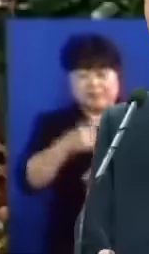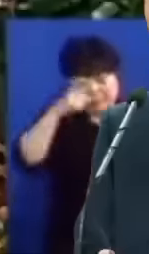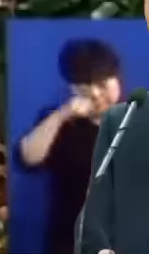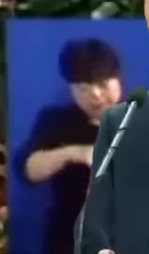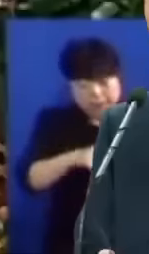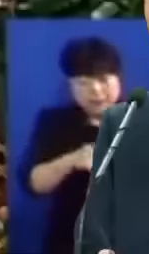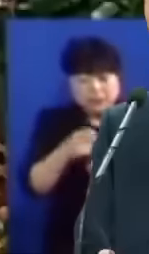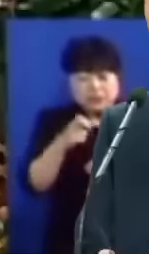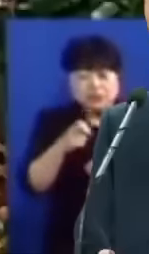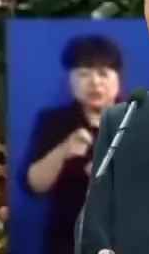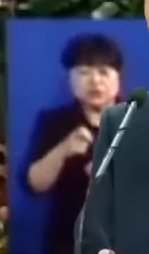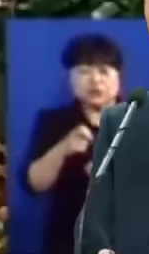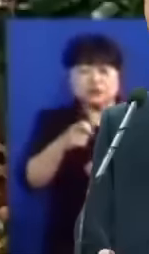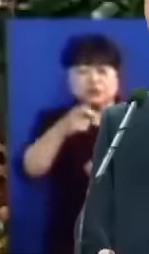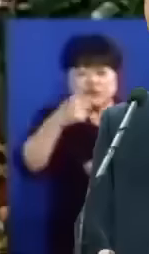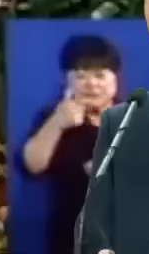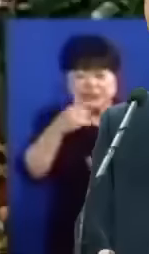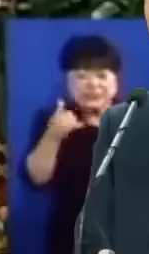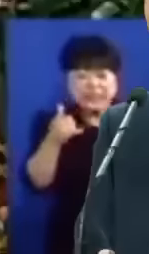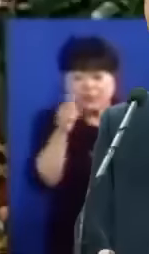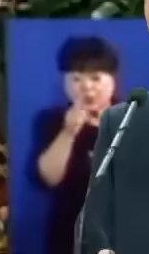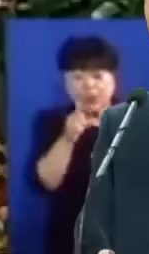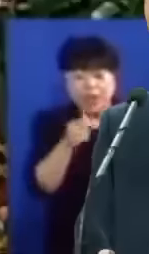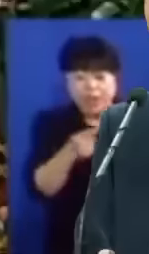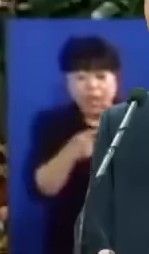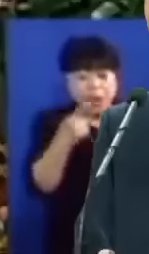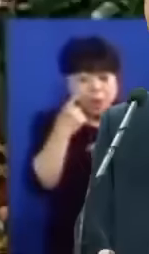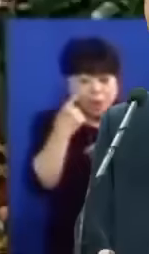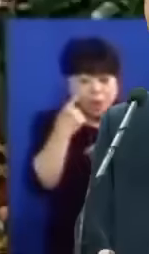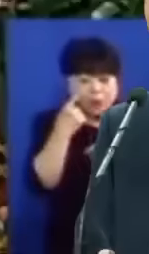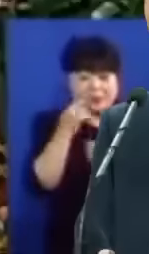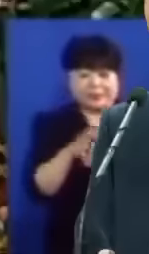소개하고 있습니다. 그중 몇 사람을 소개하면 이렇습니다.